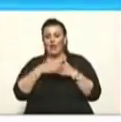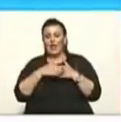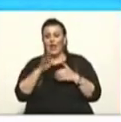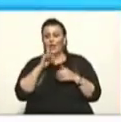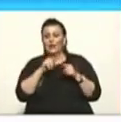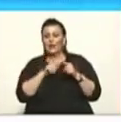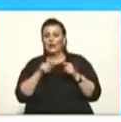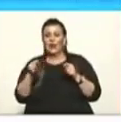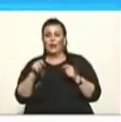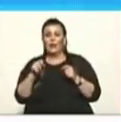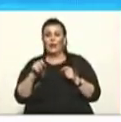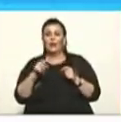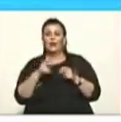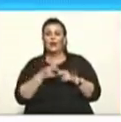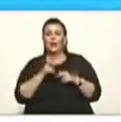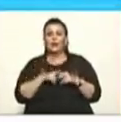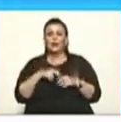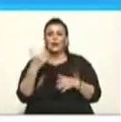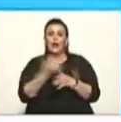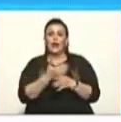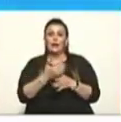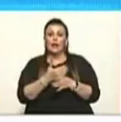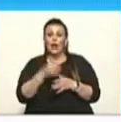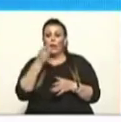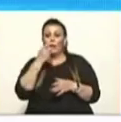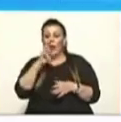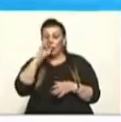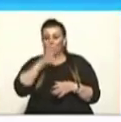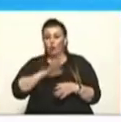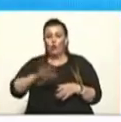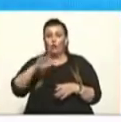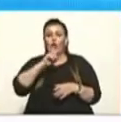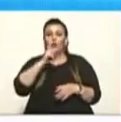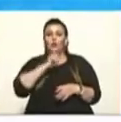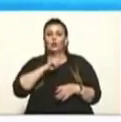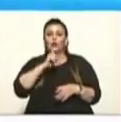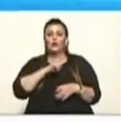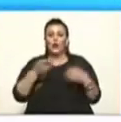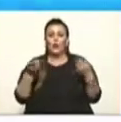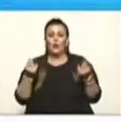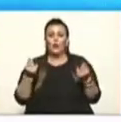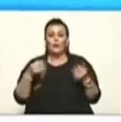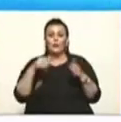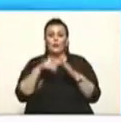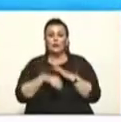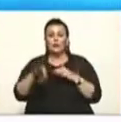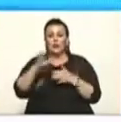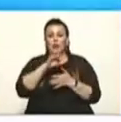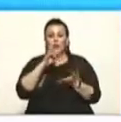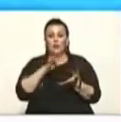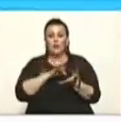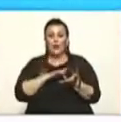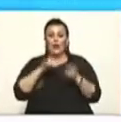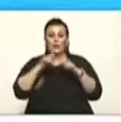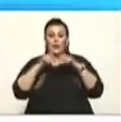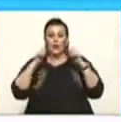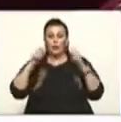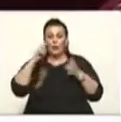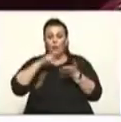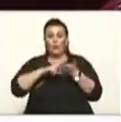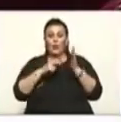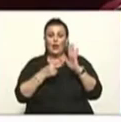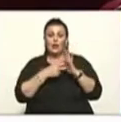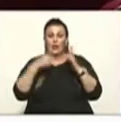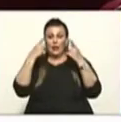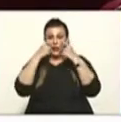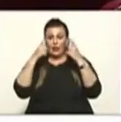zamanlarda KOBİAN dəstəyi ilə Bakı Dövlət Universitetində biznes inkubasiya mərkəzinin yaradılması planlaşdırılır.